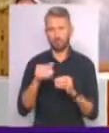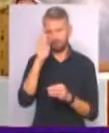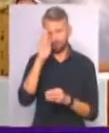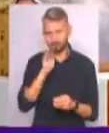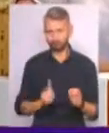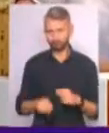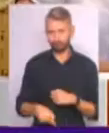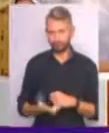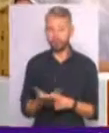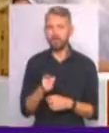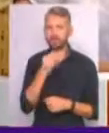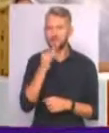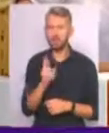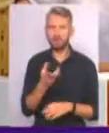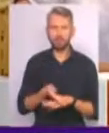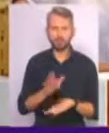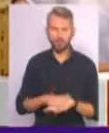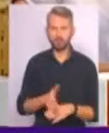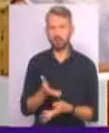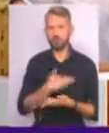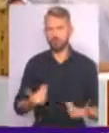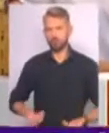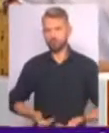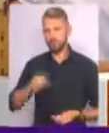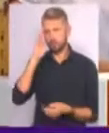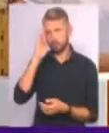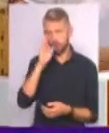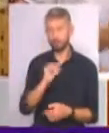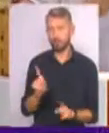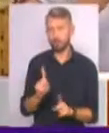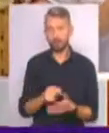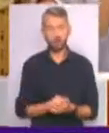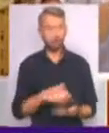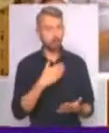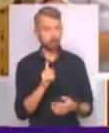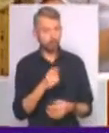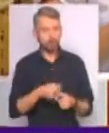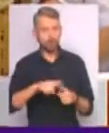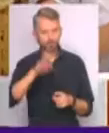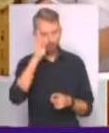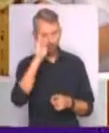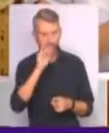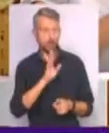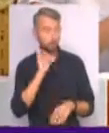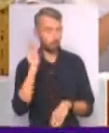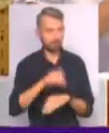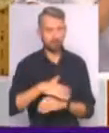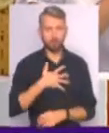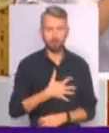сказали, наскільки важко жити нам, чоловікам. Да. І що? І що? І от этот мужчина в стресі цілий день.